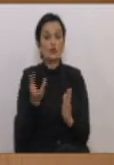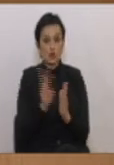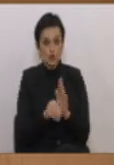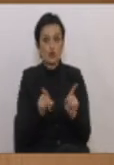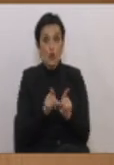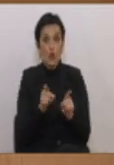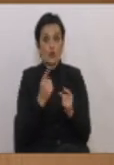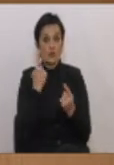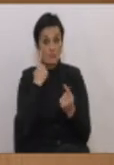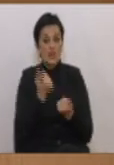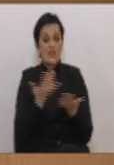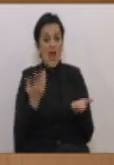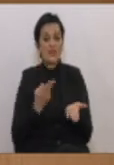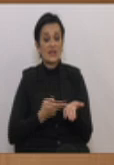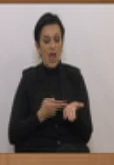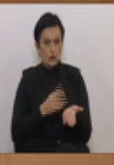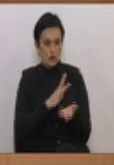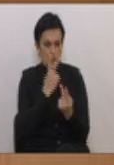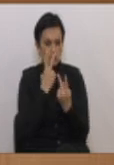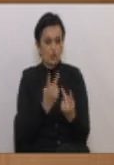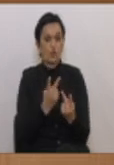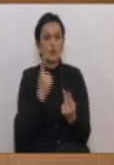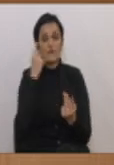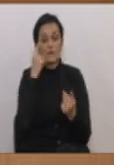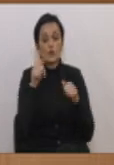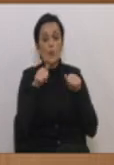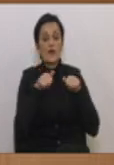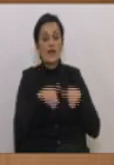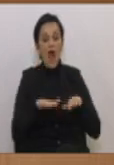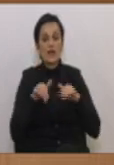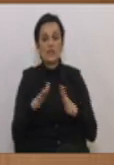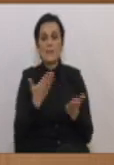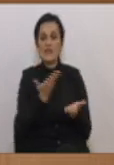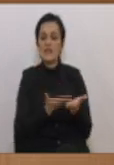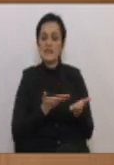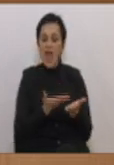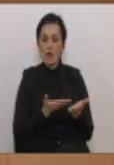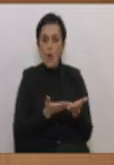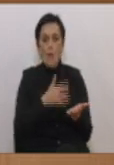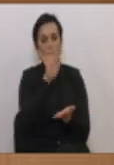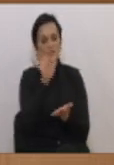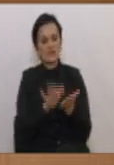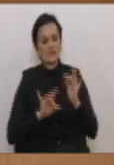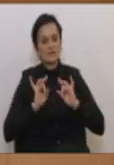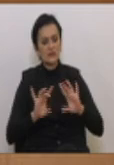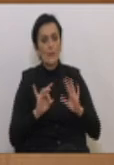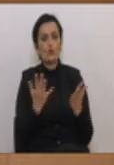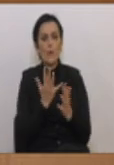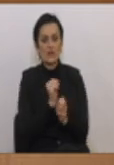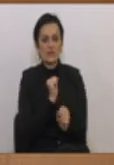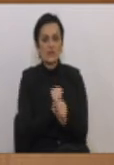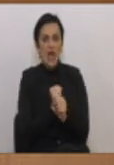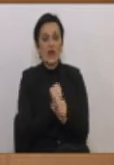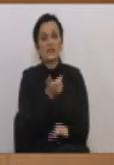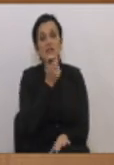ამის ნათელი დასტური იყო, ვფიქრობ, გადაწყვეტილებები, რეკომენდაციები, განცხადებები, რომელიც გაკეთდა